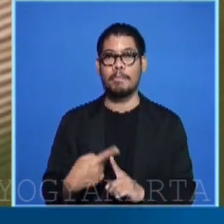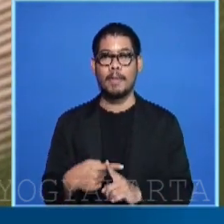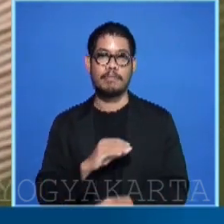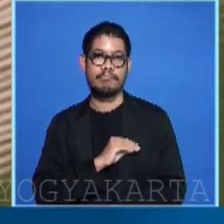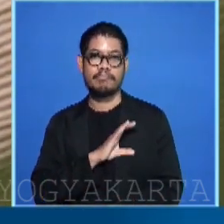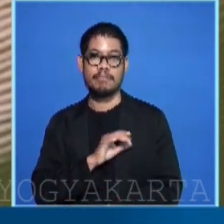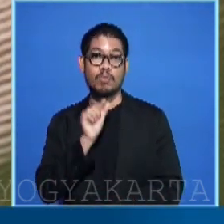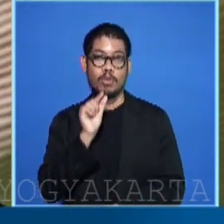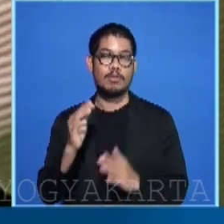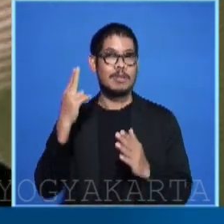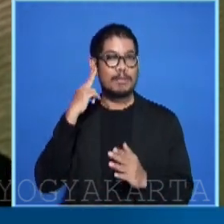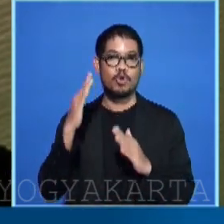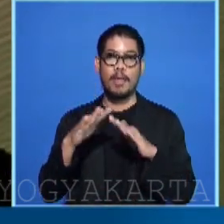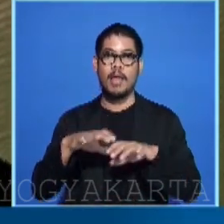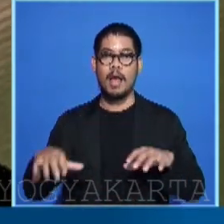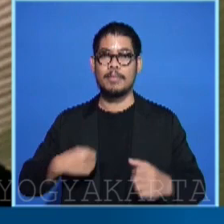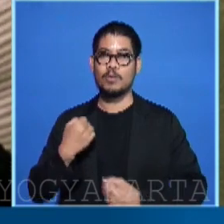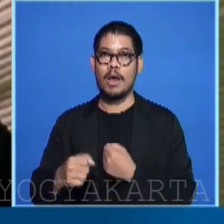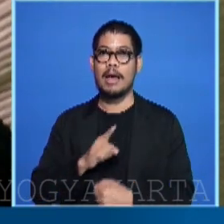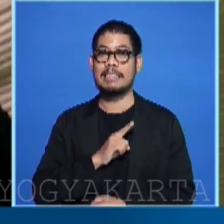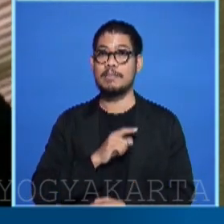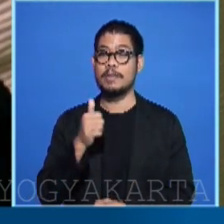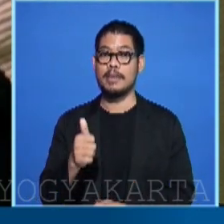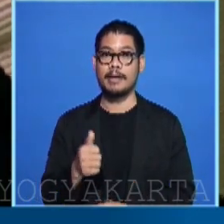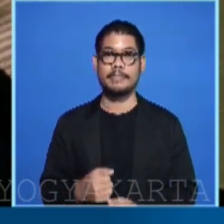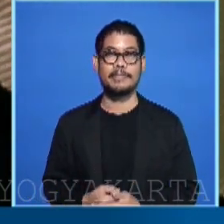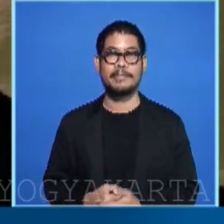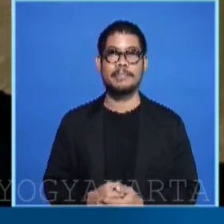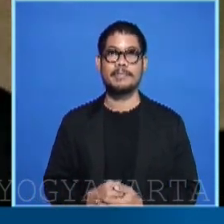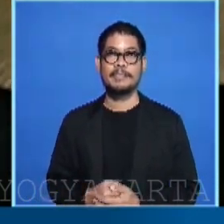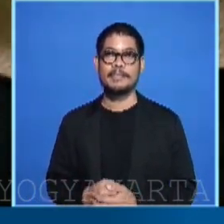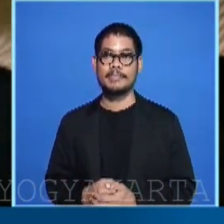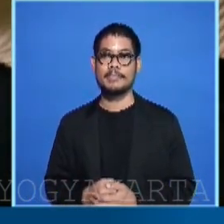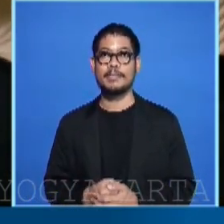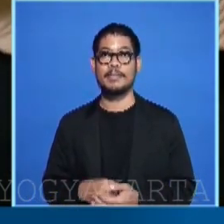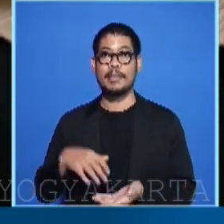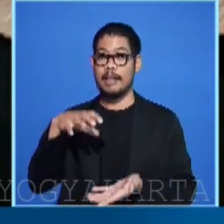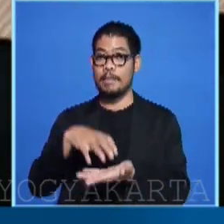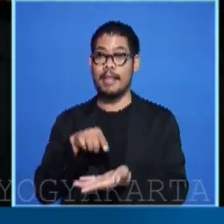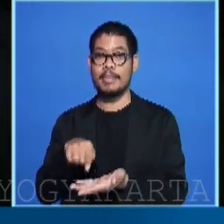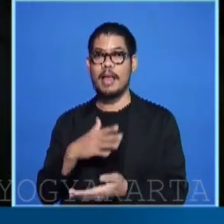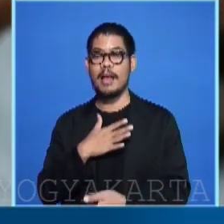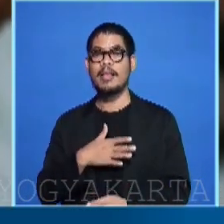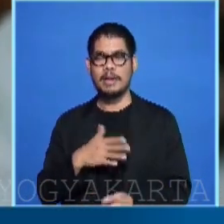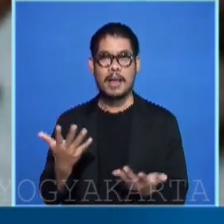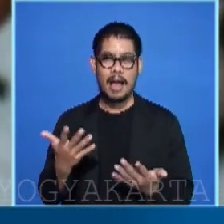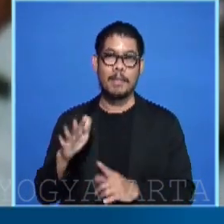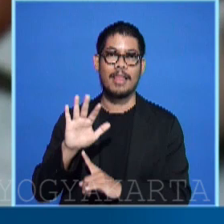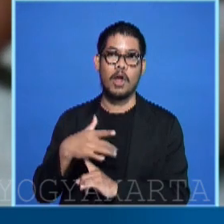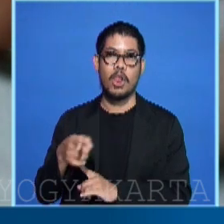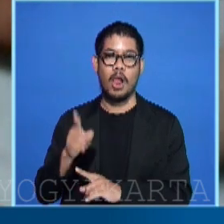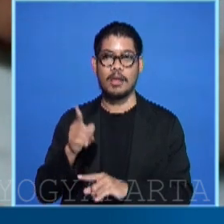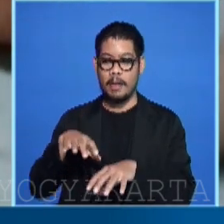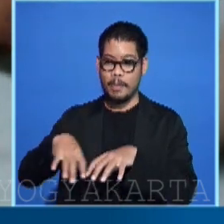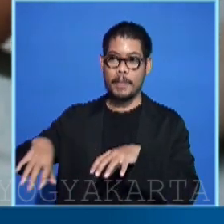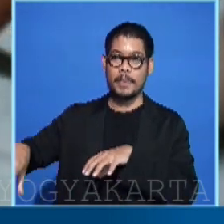handal. Selain itu, menempatkan Dusun Sutopadan, Kelurahan Ngesti Harjo, Kapenewon, Kasihan Bantul sebagai salah